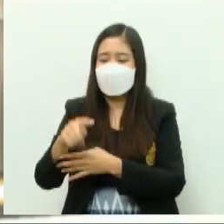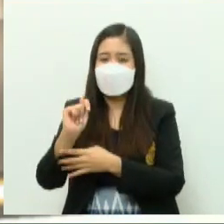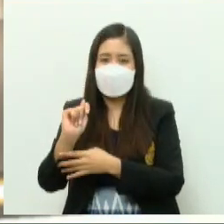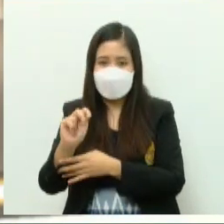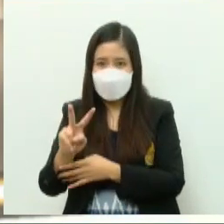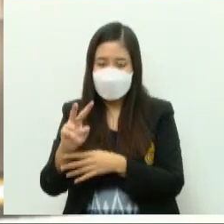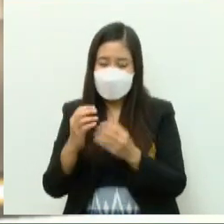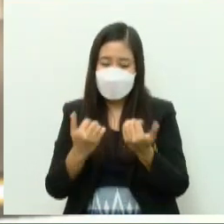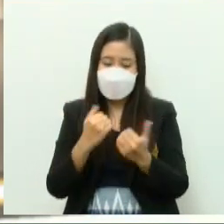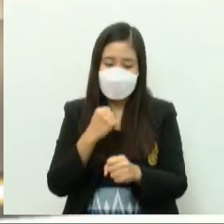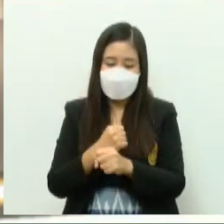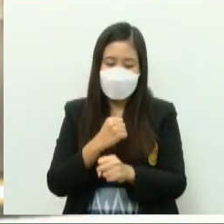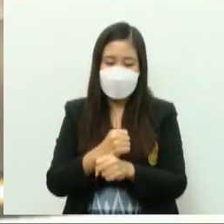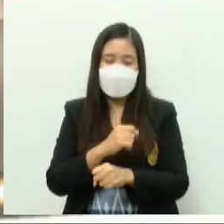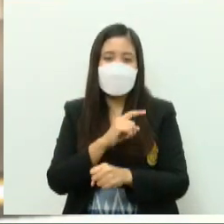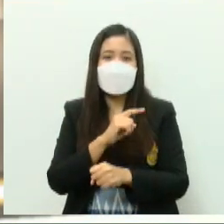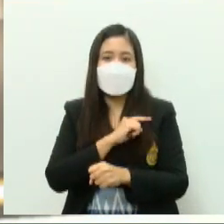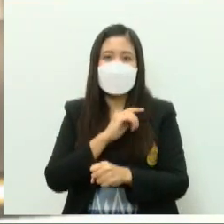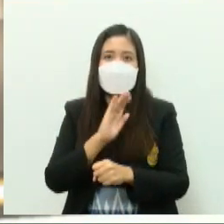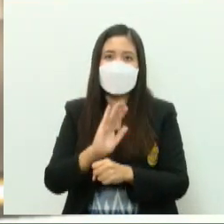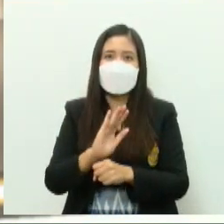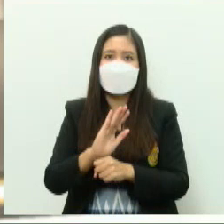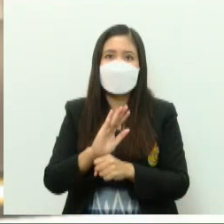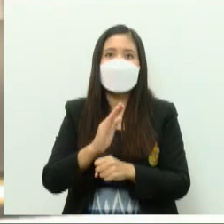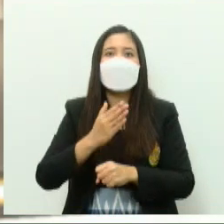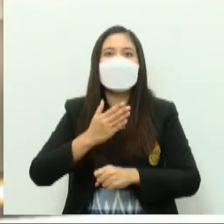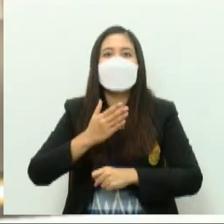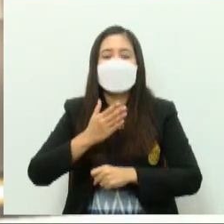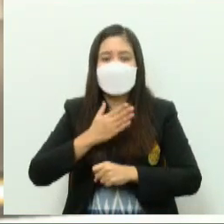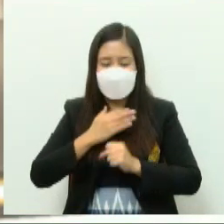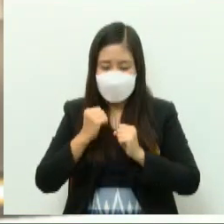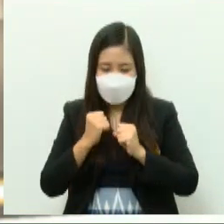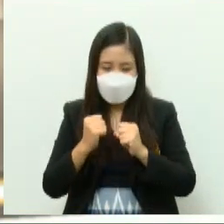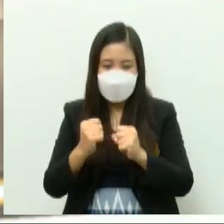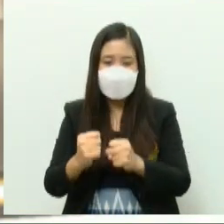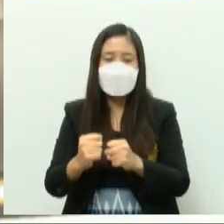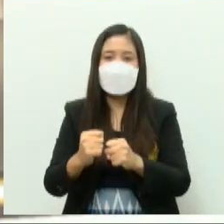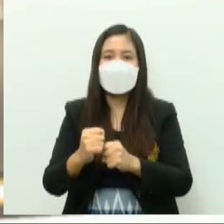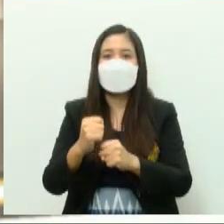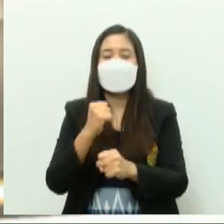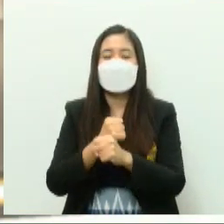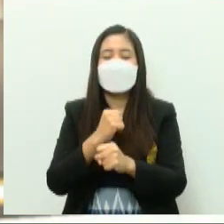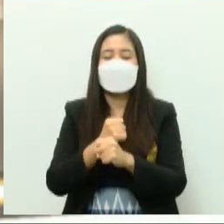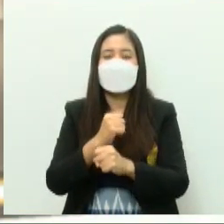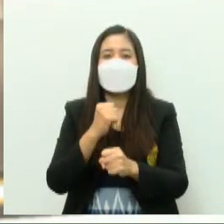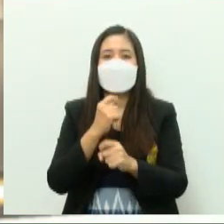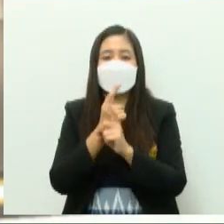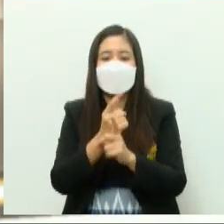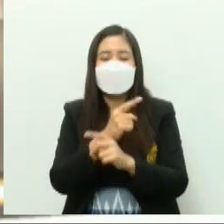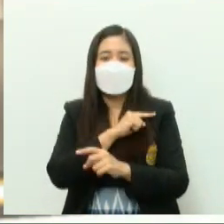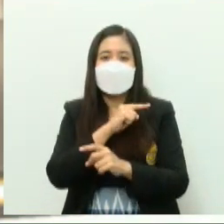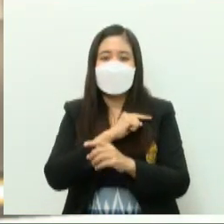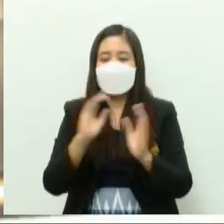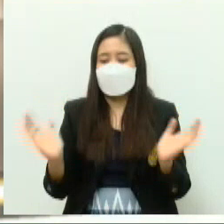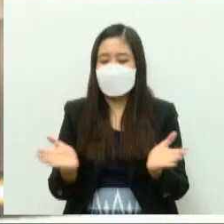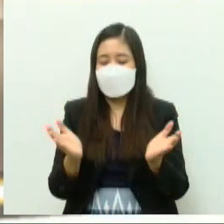ภารกิจในส่วนของสำนักนวัตกรรมนะครับเราพยายามที่จะทำบทบาทหน้าที่ในการส่งเสริมสนับ